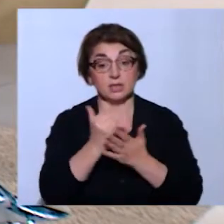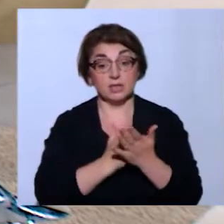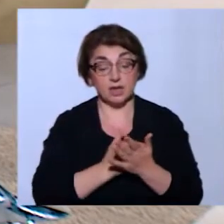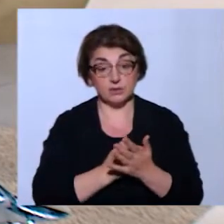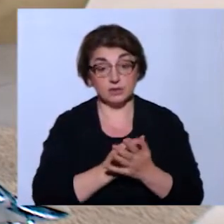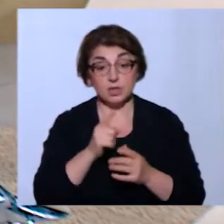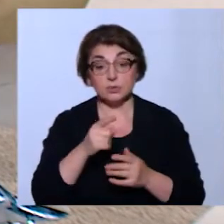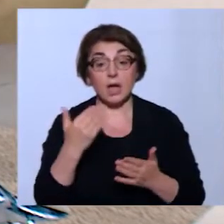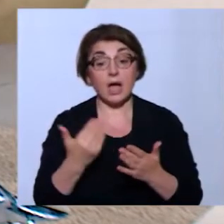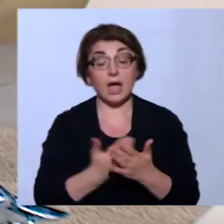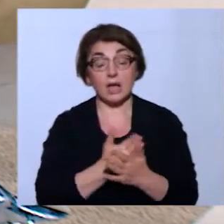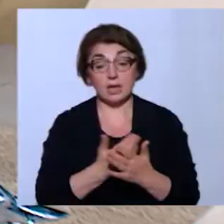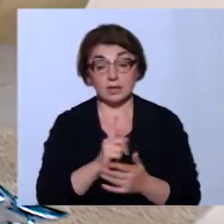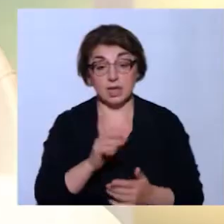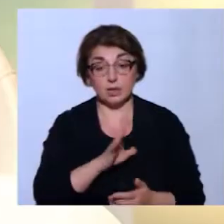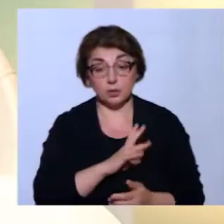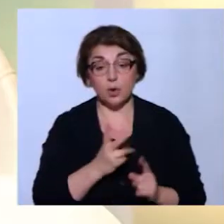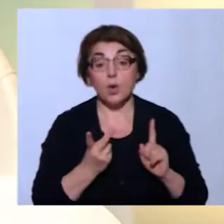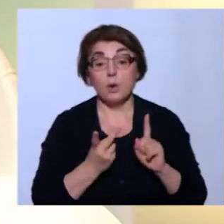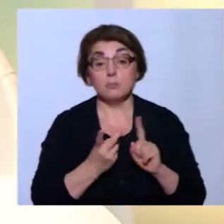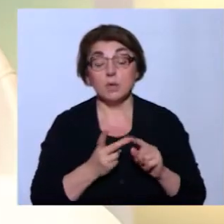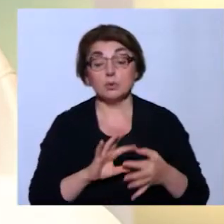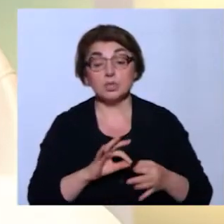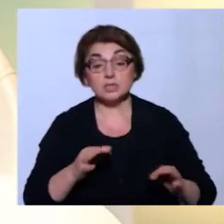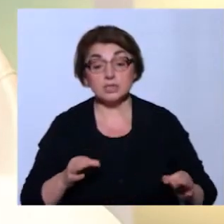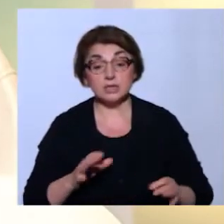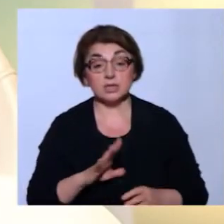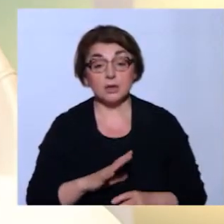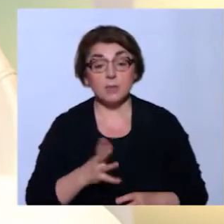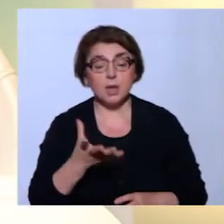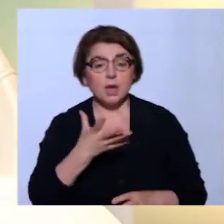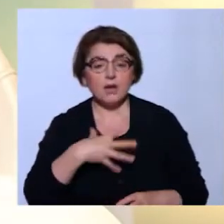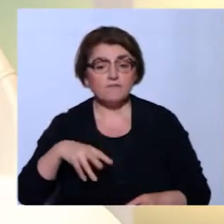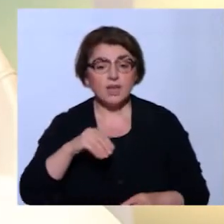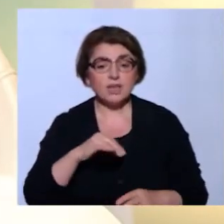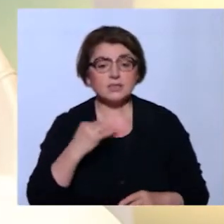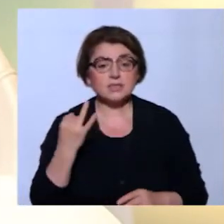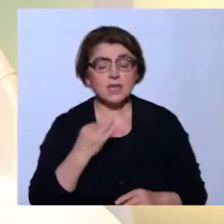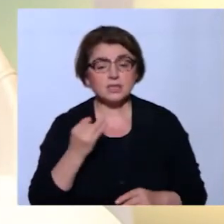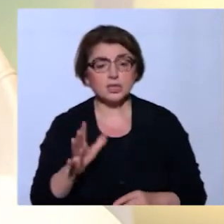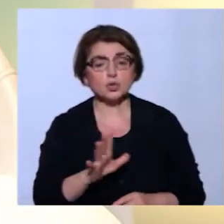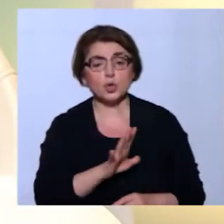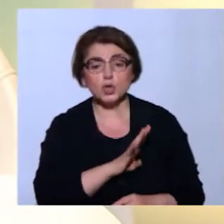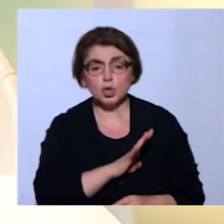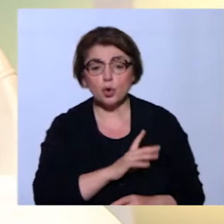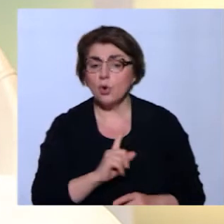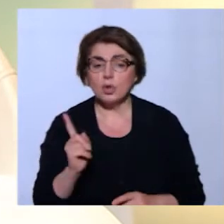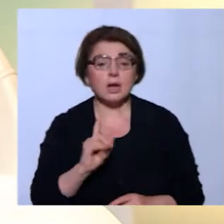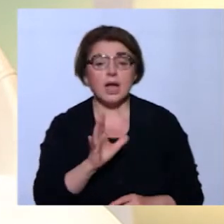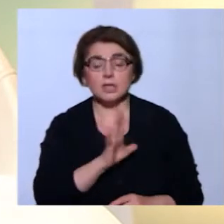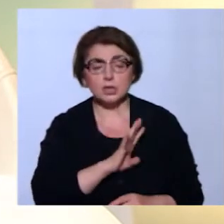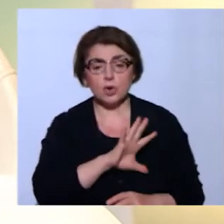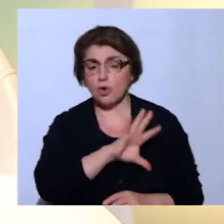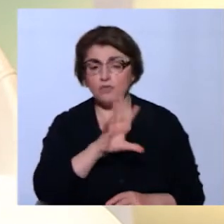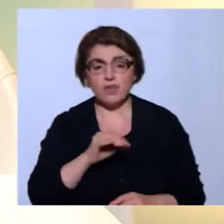იყო თქვენთვის ახალი მაგალითად. მეორე წინადადება იყოს ასეთი: ყველაზე საინტერესო იყო და რა იყო თქვენთვის